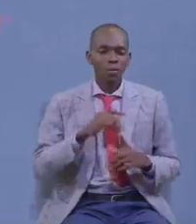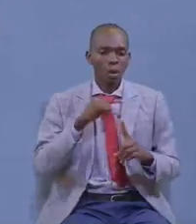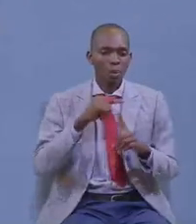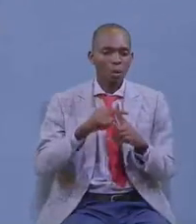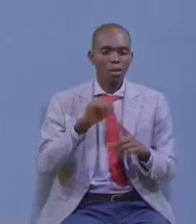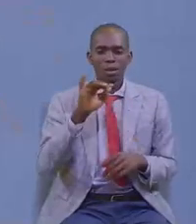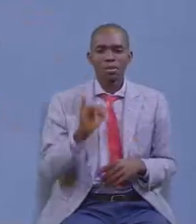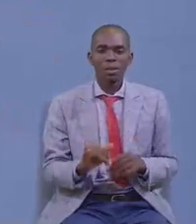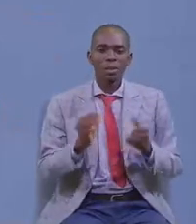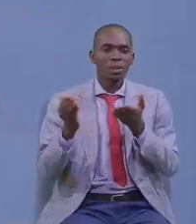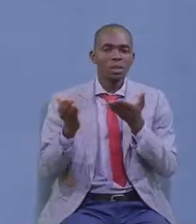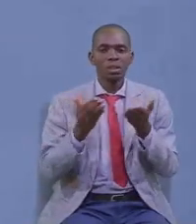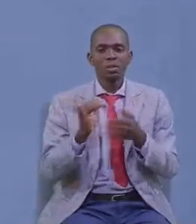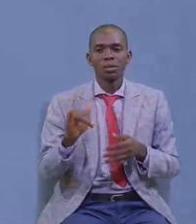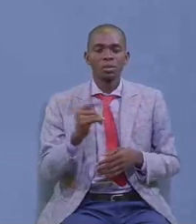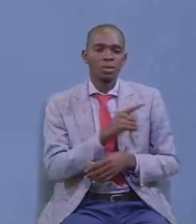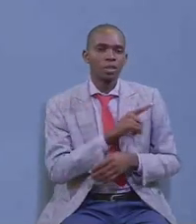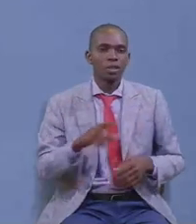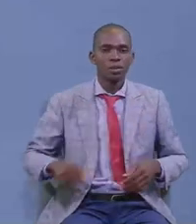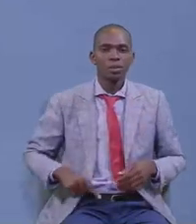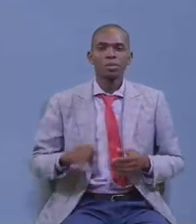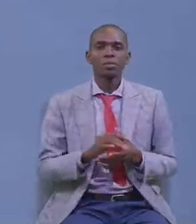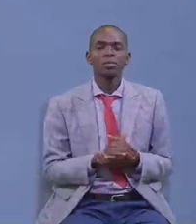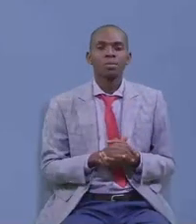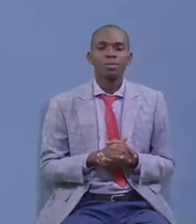Servir le Seigneur de façon positive.